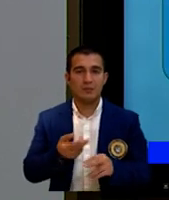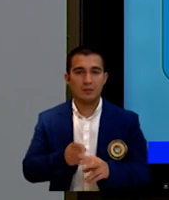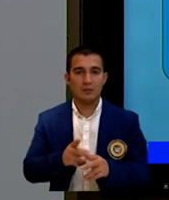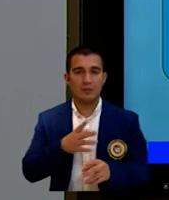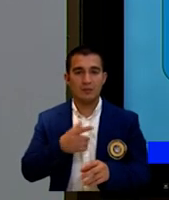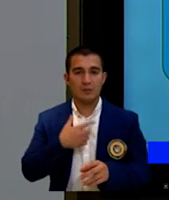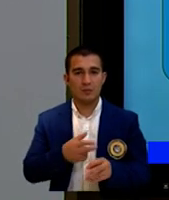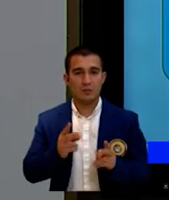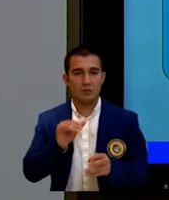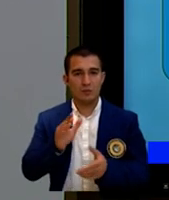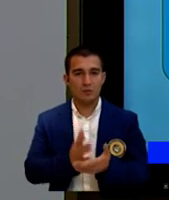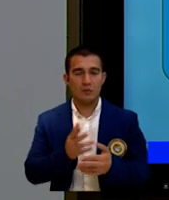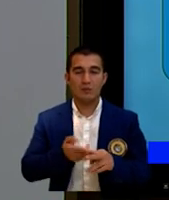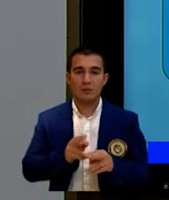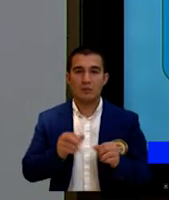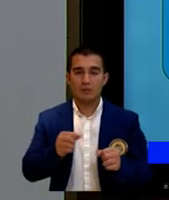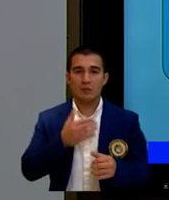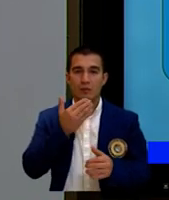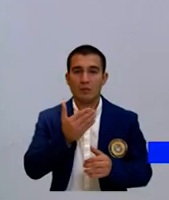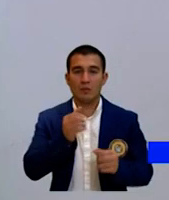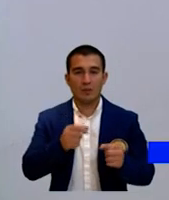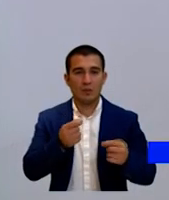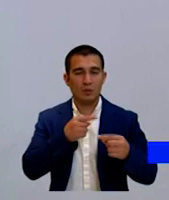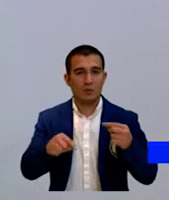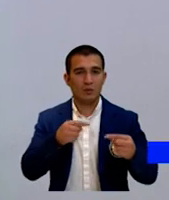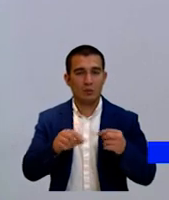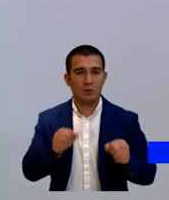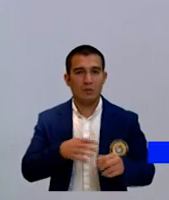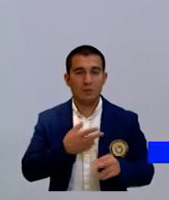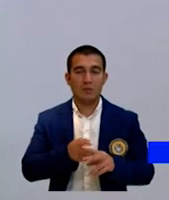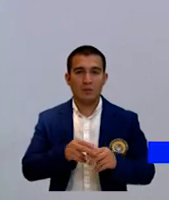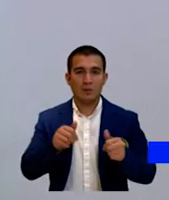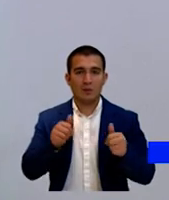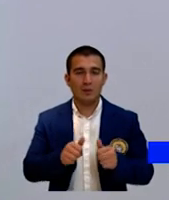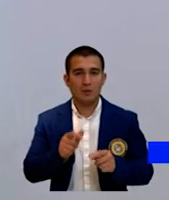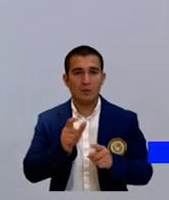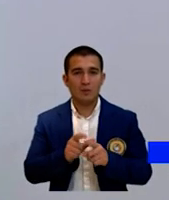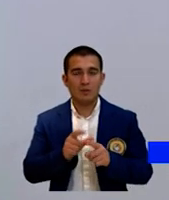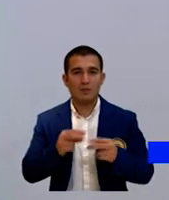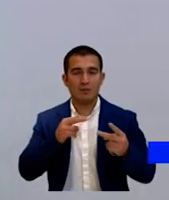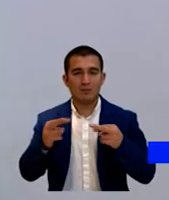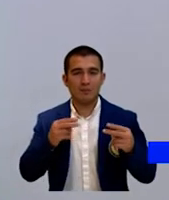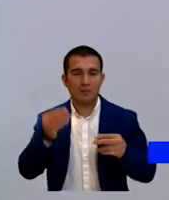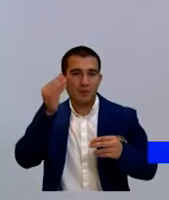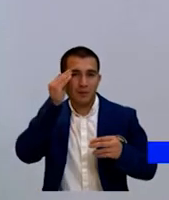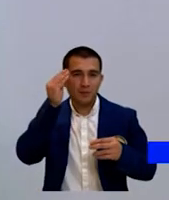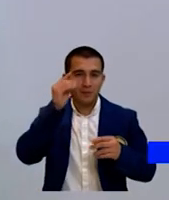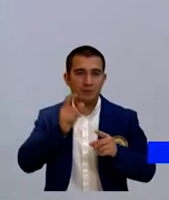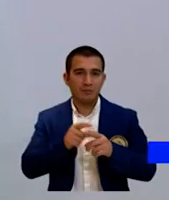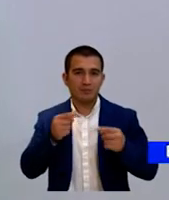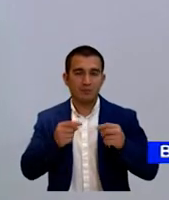Albatta, mendagi namunalar sizniki bilan to'g'ri kelmaydi, ammo lekin shaklan bir-biriga solishtirib,